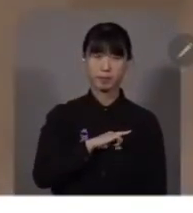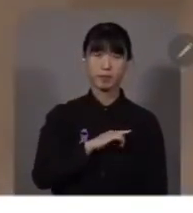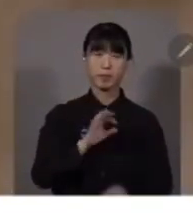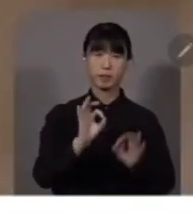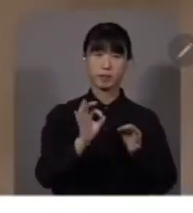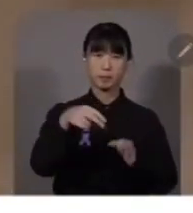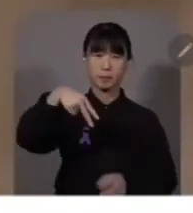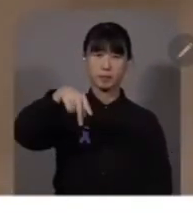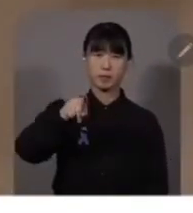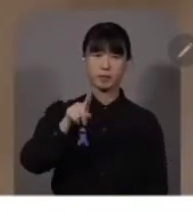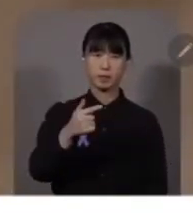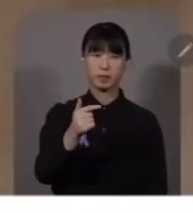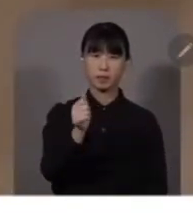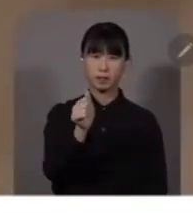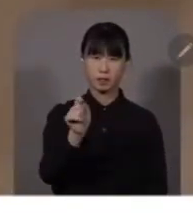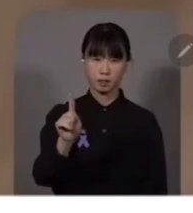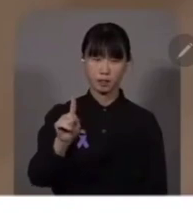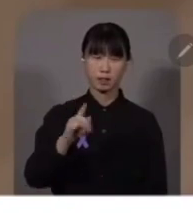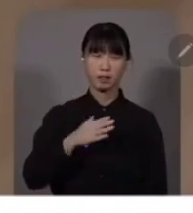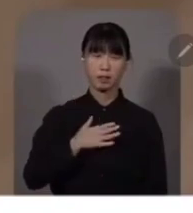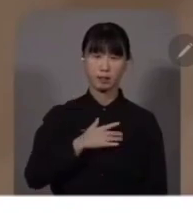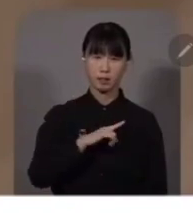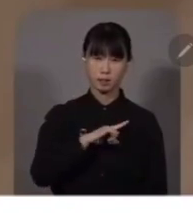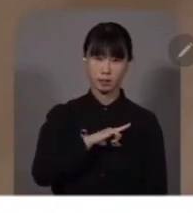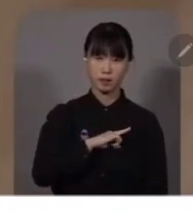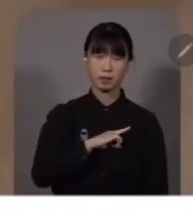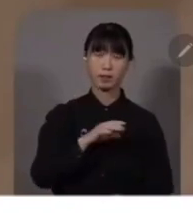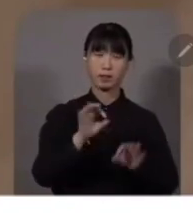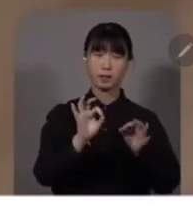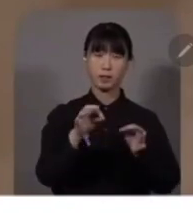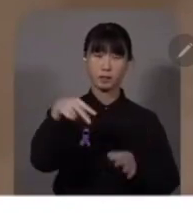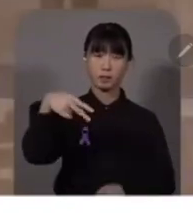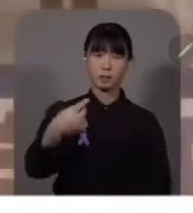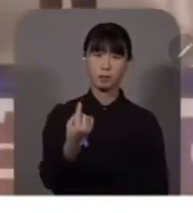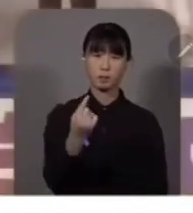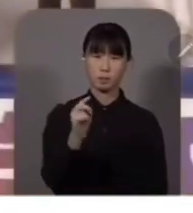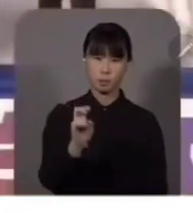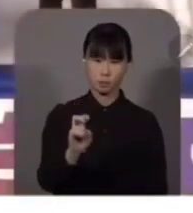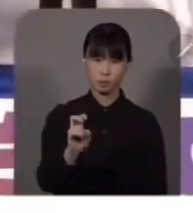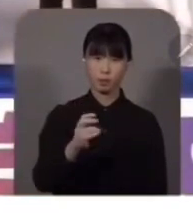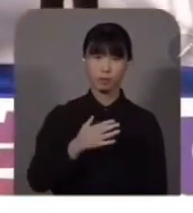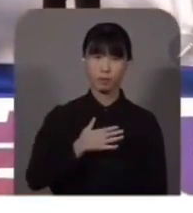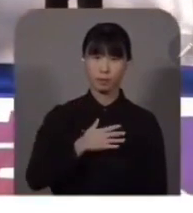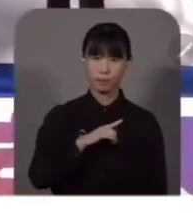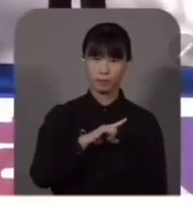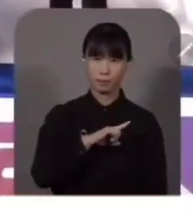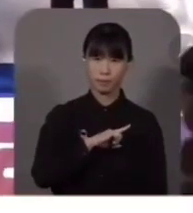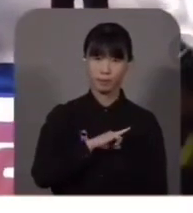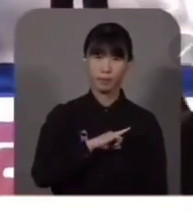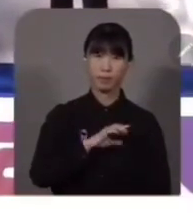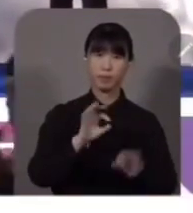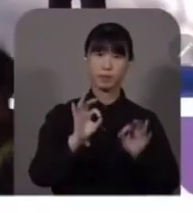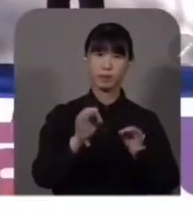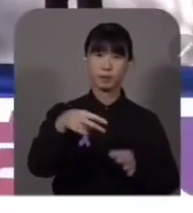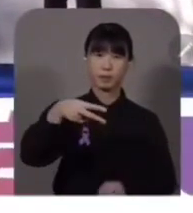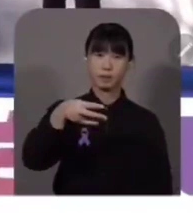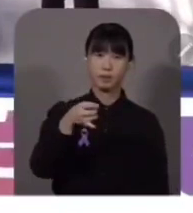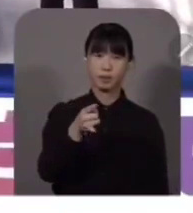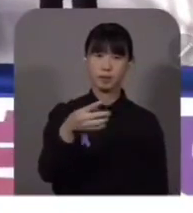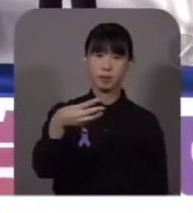김산하. 내 이름은 김송. 내 이름은 김세리.